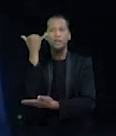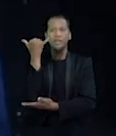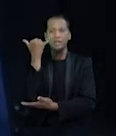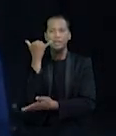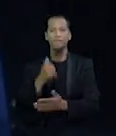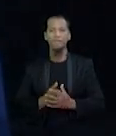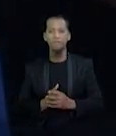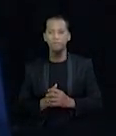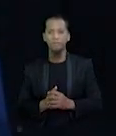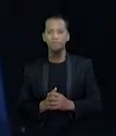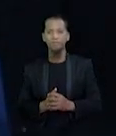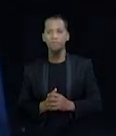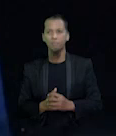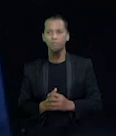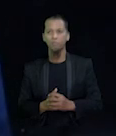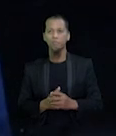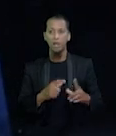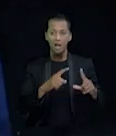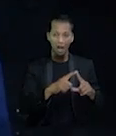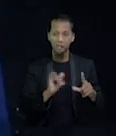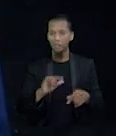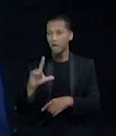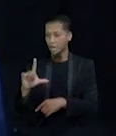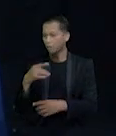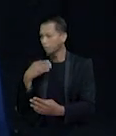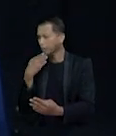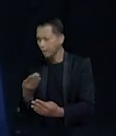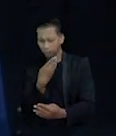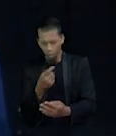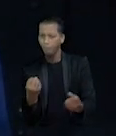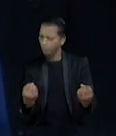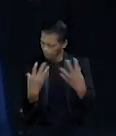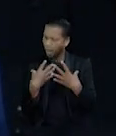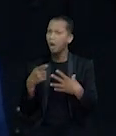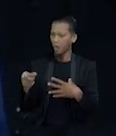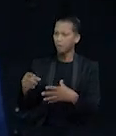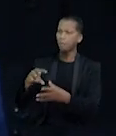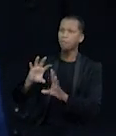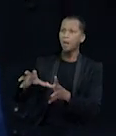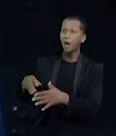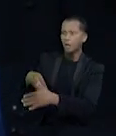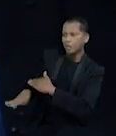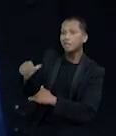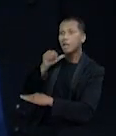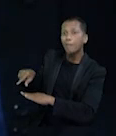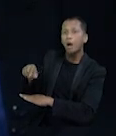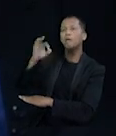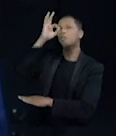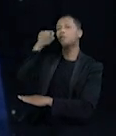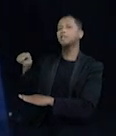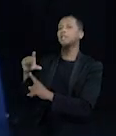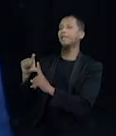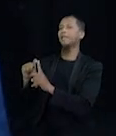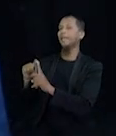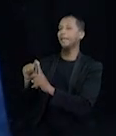a dan l disebutkan bahwa masih ada barang lagi yang simpen oleh saudara D yang berada ulangi saudara